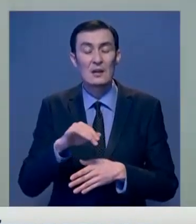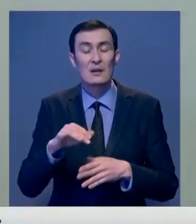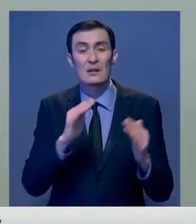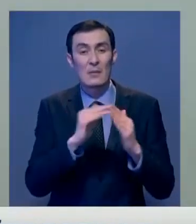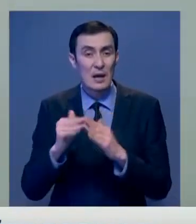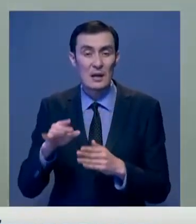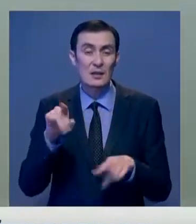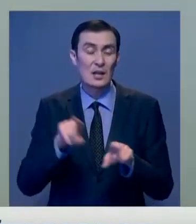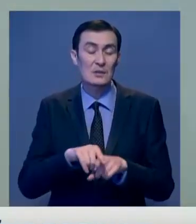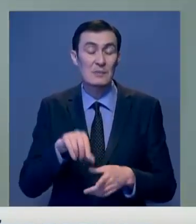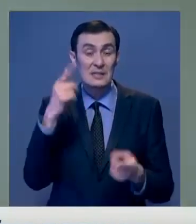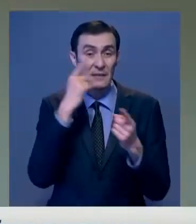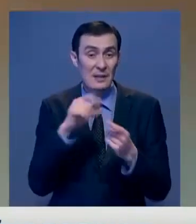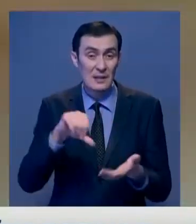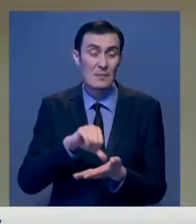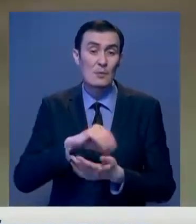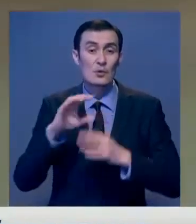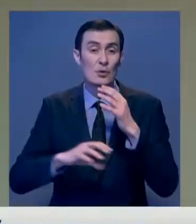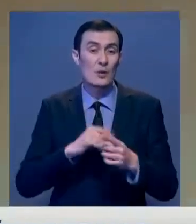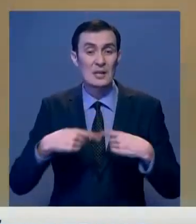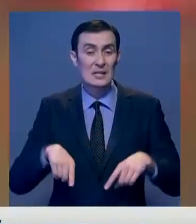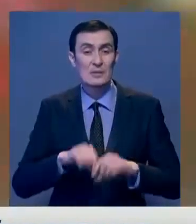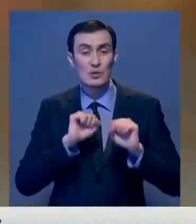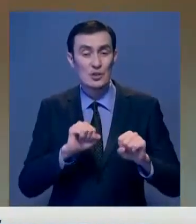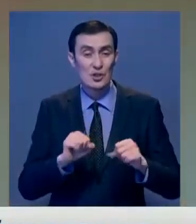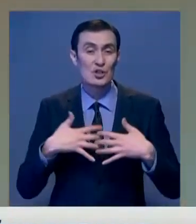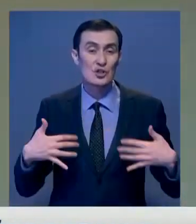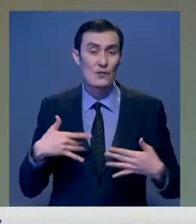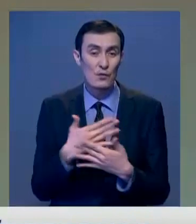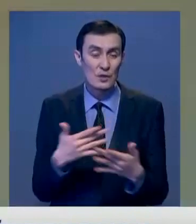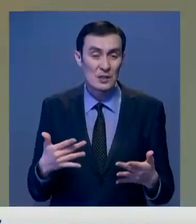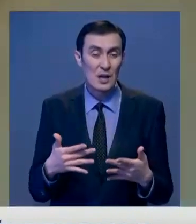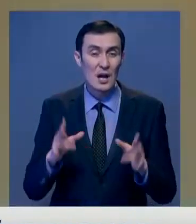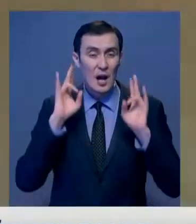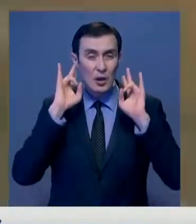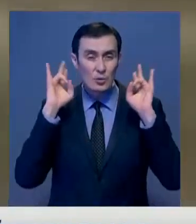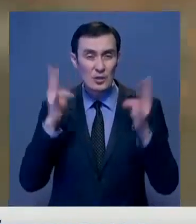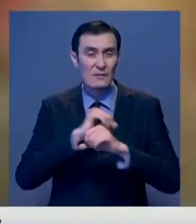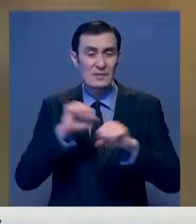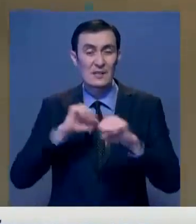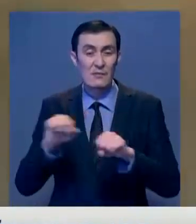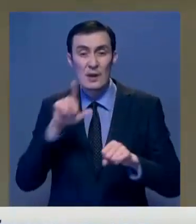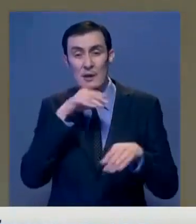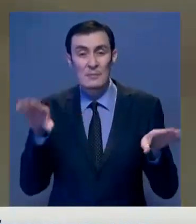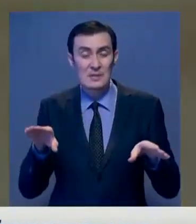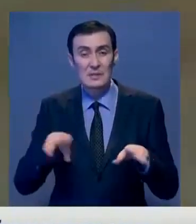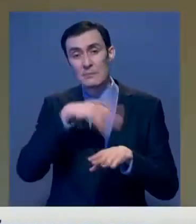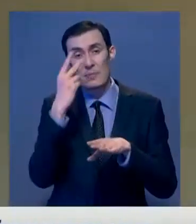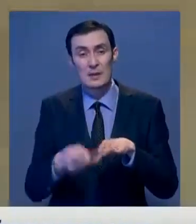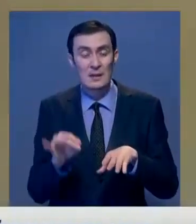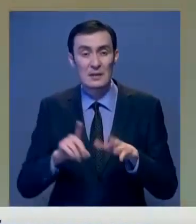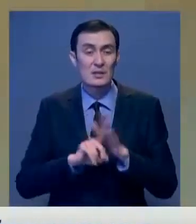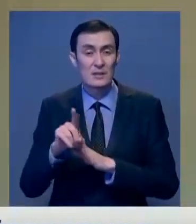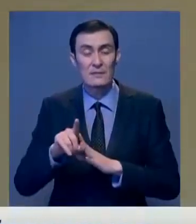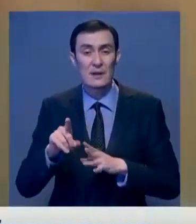террасы жилых домов. По данным представителей Международной организации по защите животных, из-за оглушительных взрывов птицы срывались с места